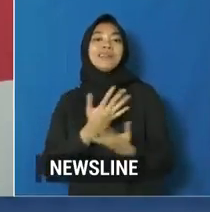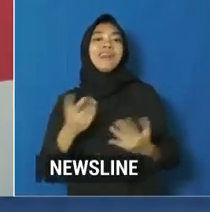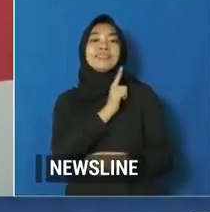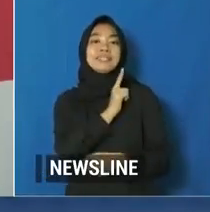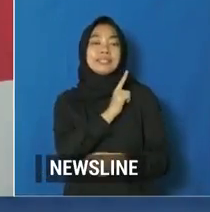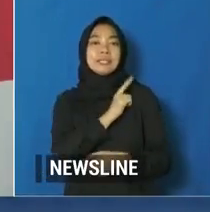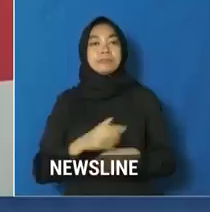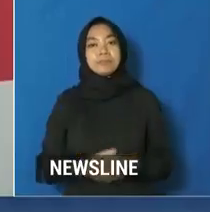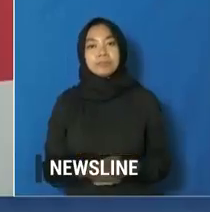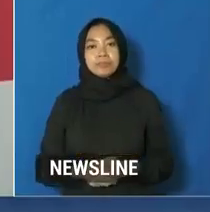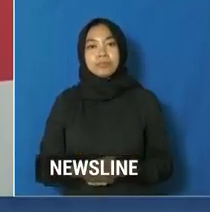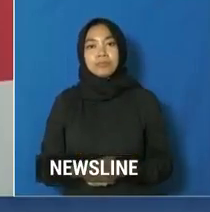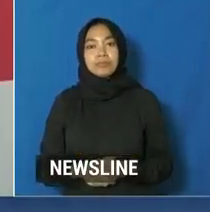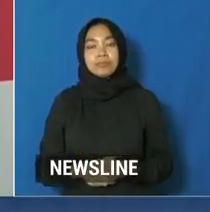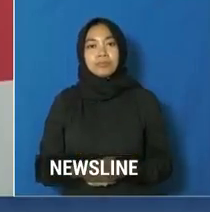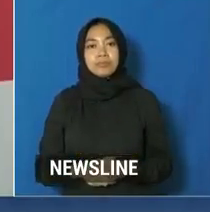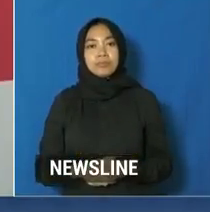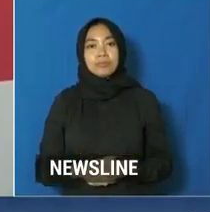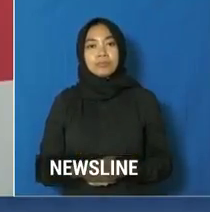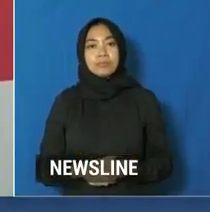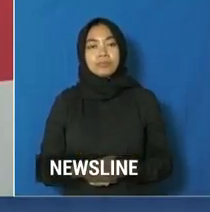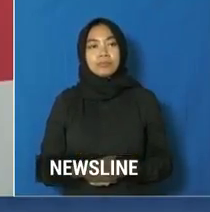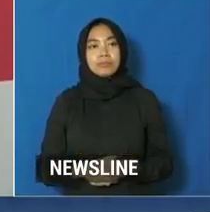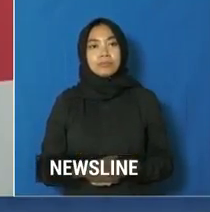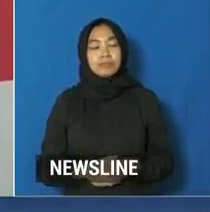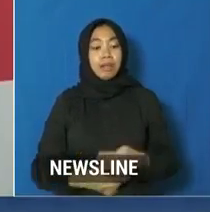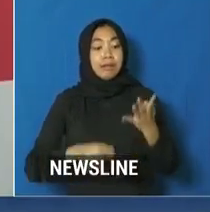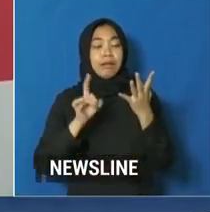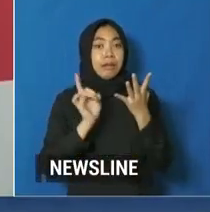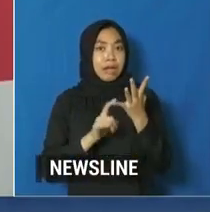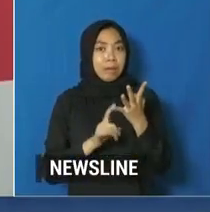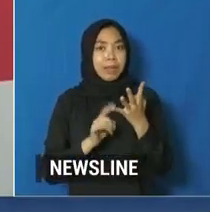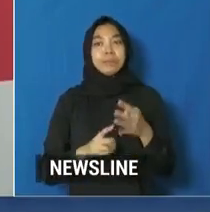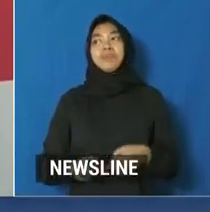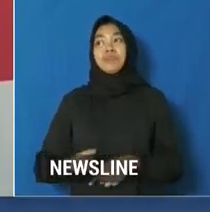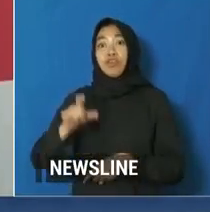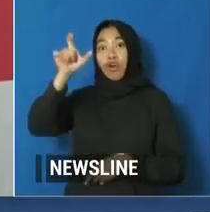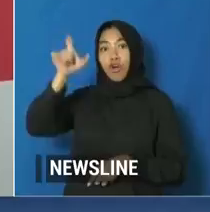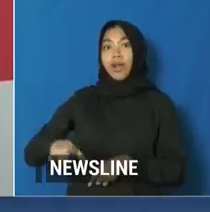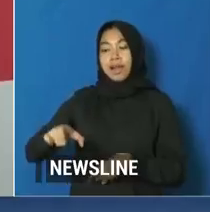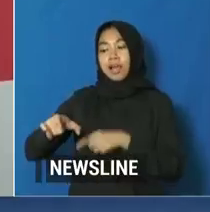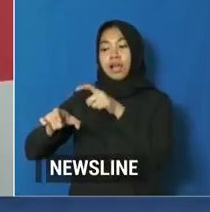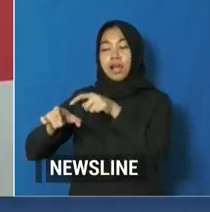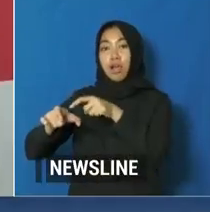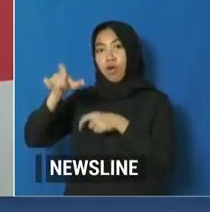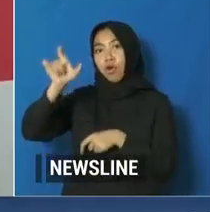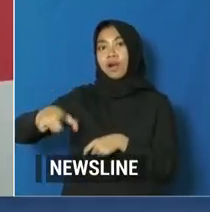pencarian untuk orang yang mengidap penyakit ini